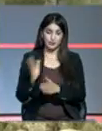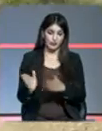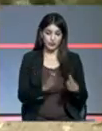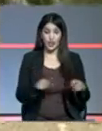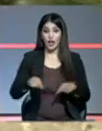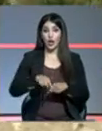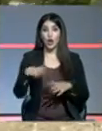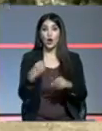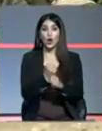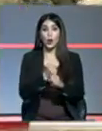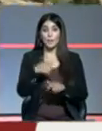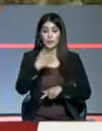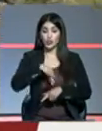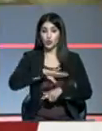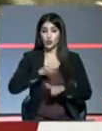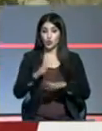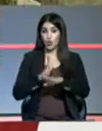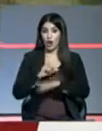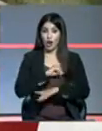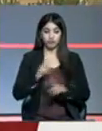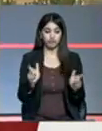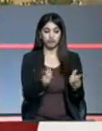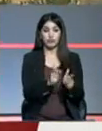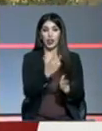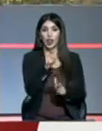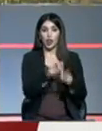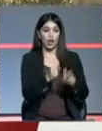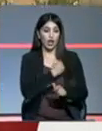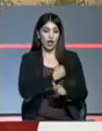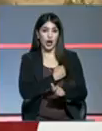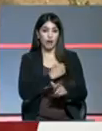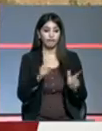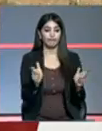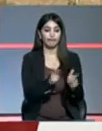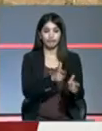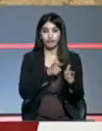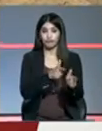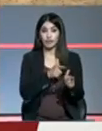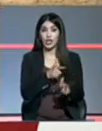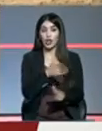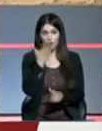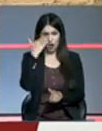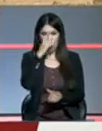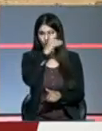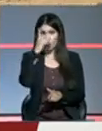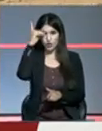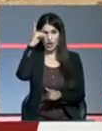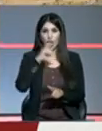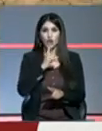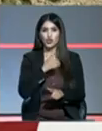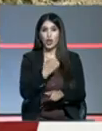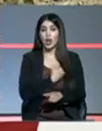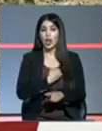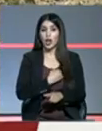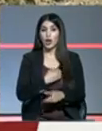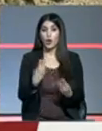نجاح القوات المشتركه في القضاء القيادي بما يسمى بجندي الخلافه التابع لتنظيم داعش الارهابي حمد وحجز